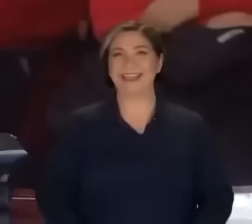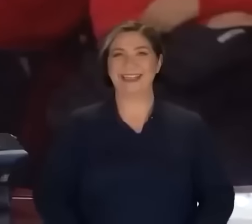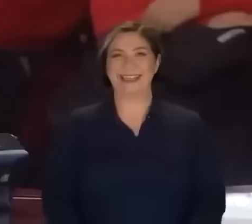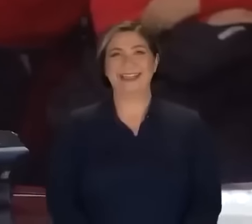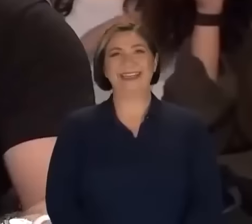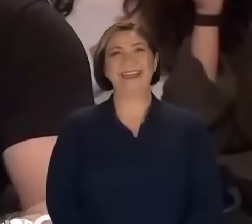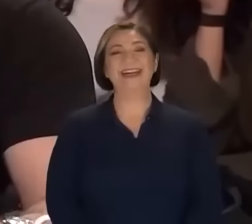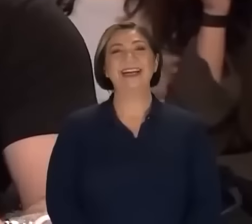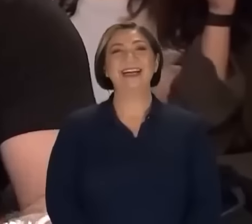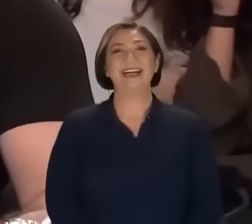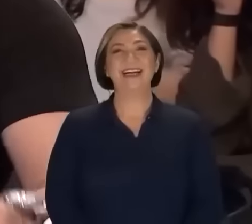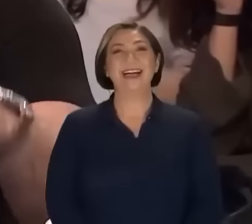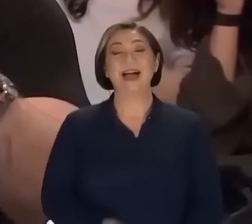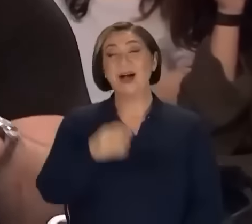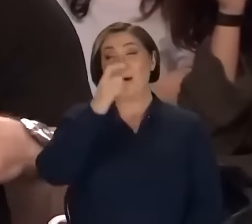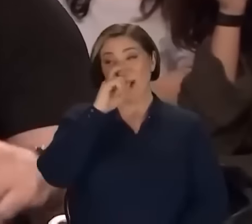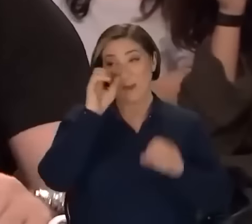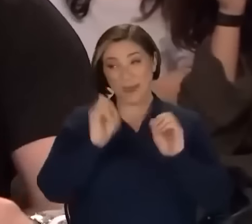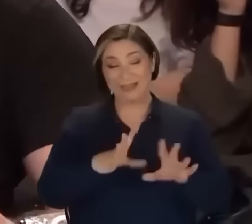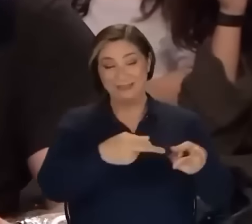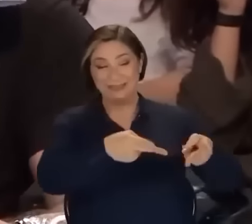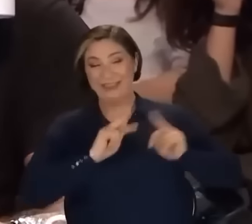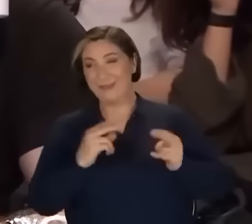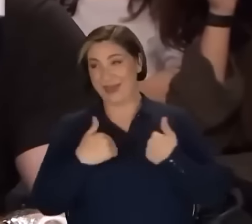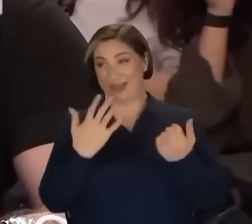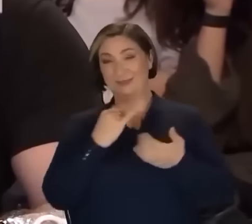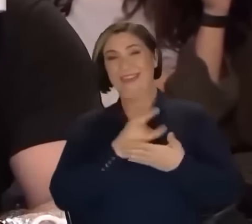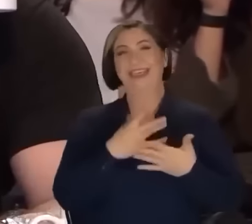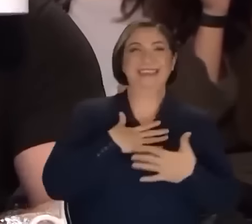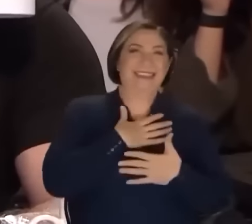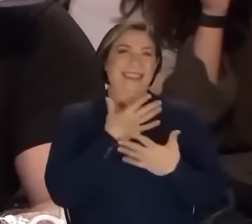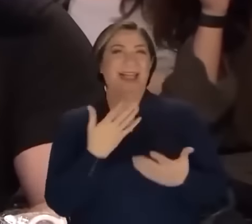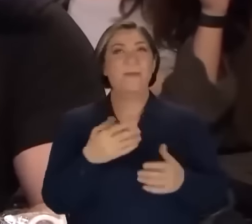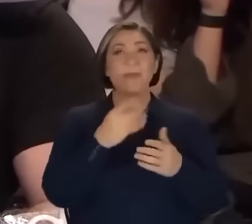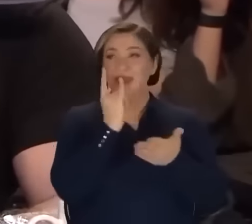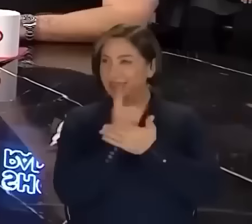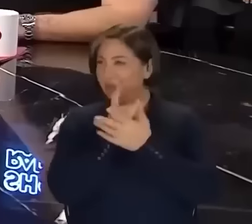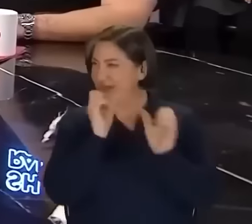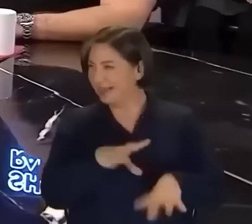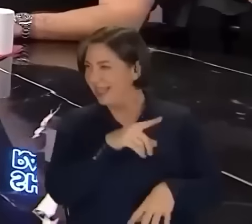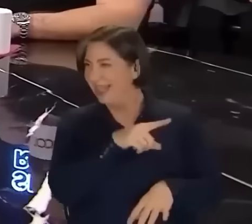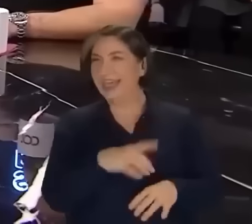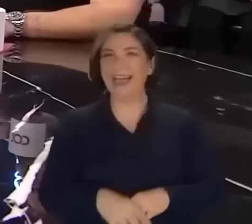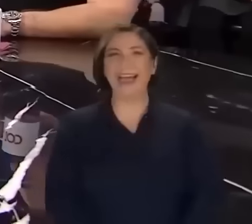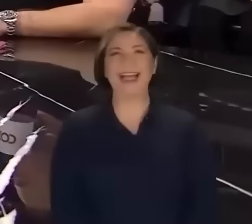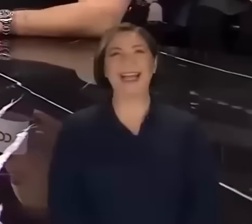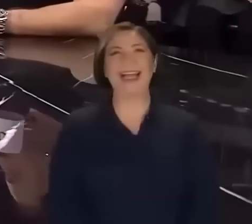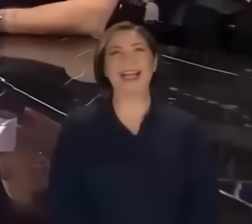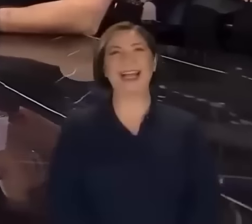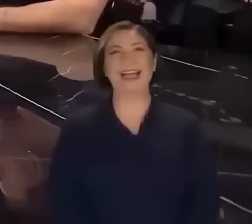seksi o kanadın bıraktığı yerden aldım seksi Ben seksi bırakmıştı ya bir ara